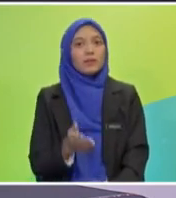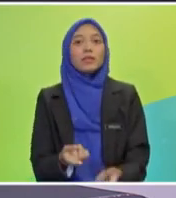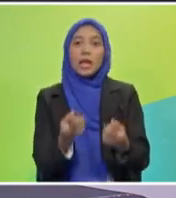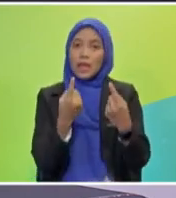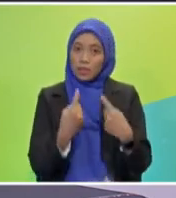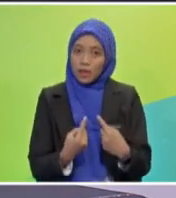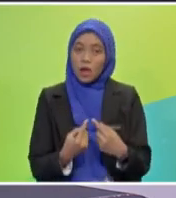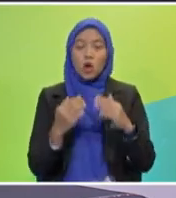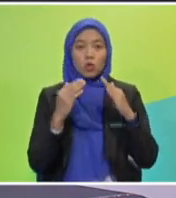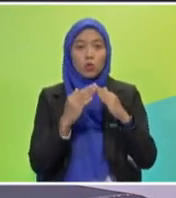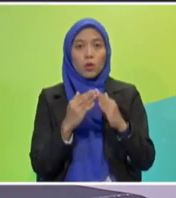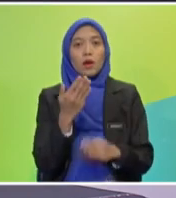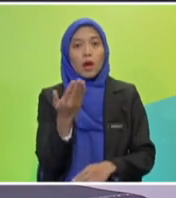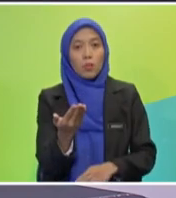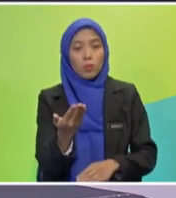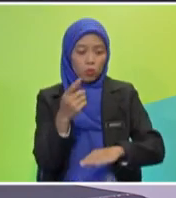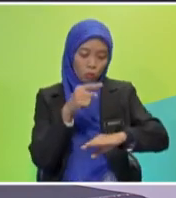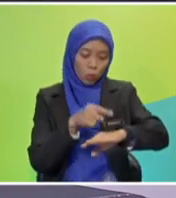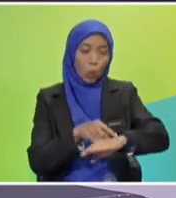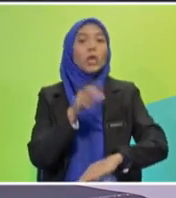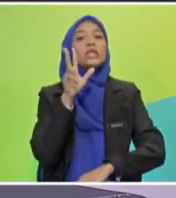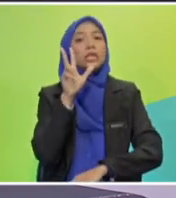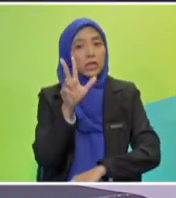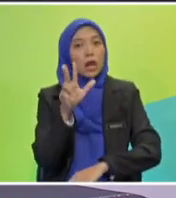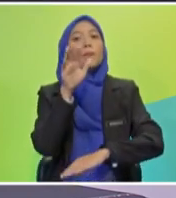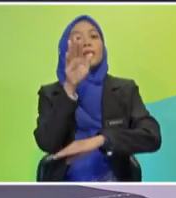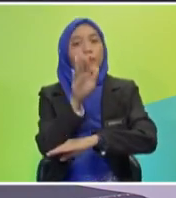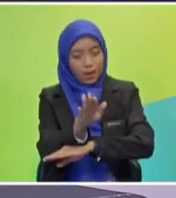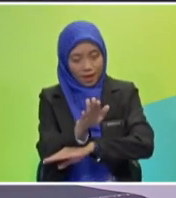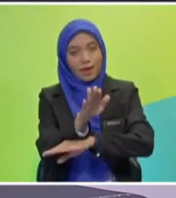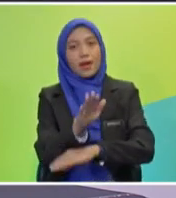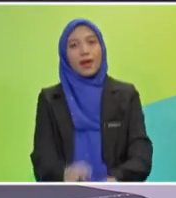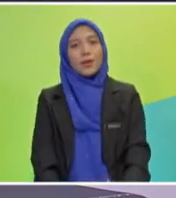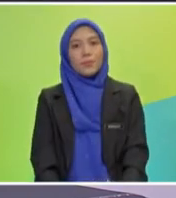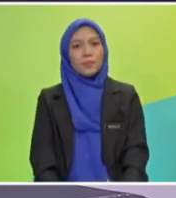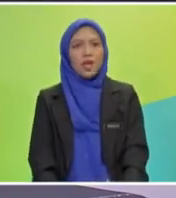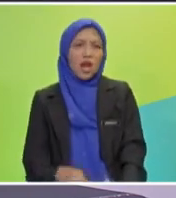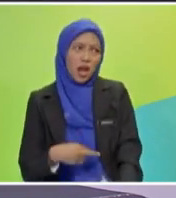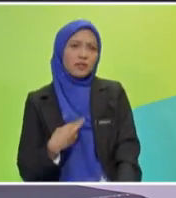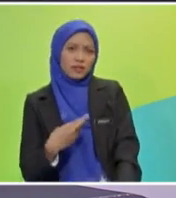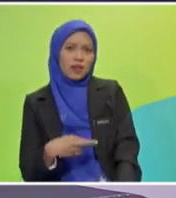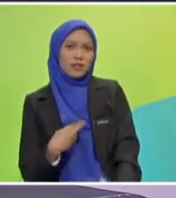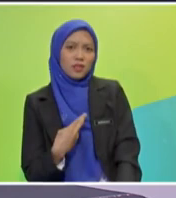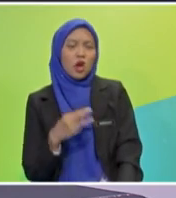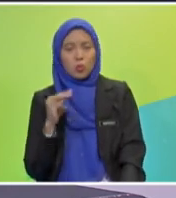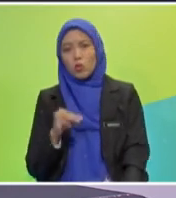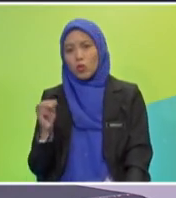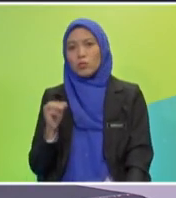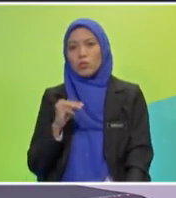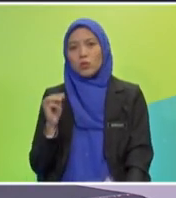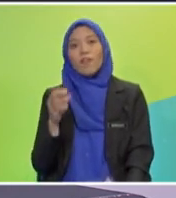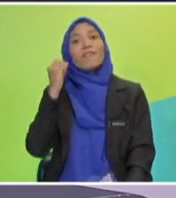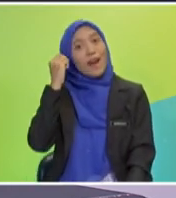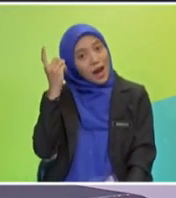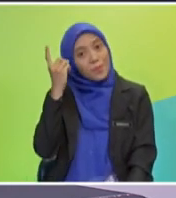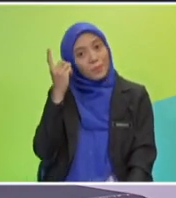akan datang ke rumah kamu pada pukul 3 petang. Rasa-rasanya murid-murid boleh fahamlah. Jadi kita